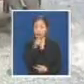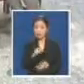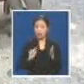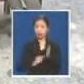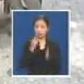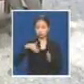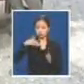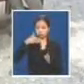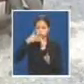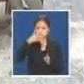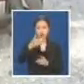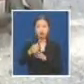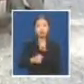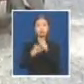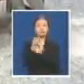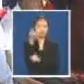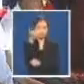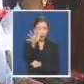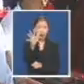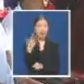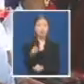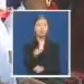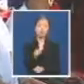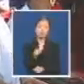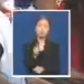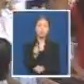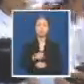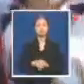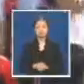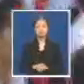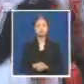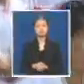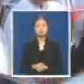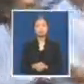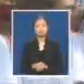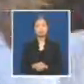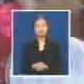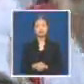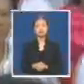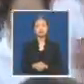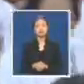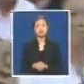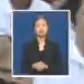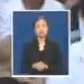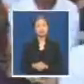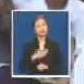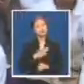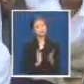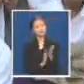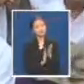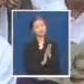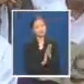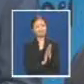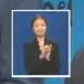ปีในบางพื้นที่ก็อาจจะย้อนกลับไปไกลกว่านั้นเล็กน้อยสิ่งที่น่าชื่นชมก็คือว่